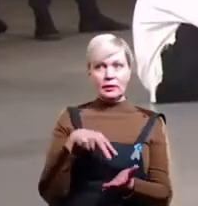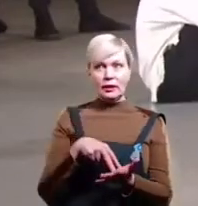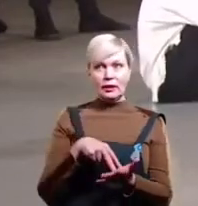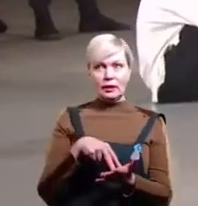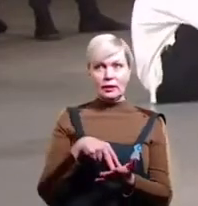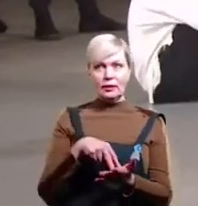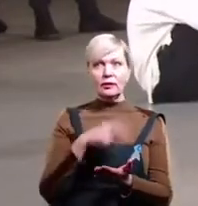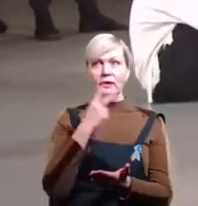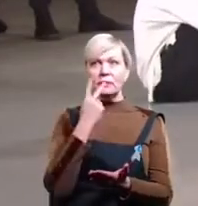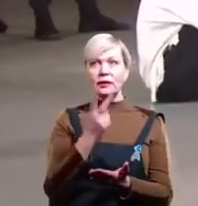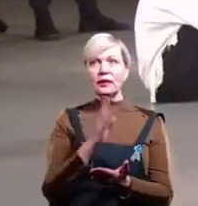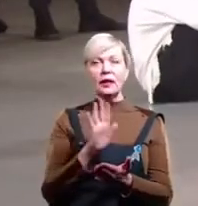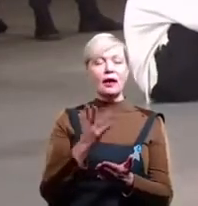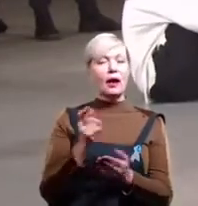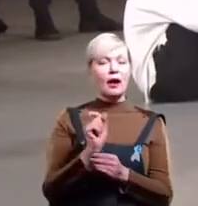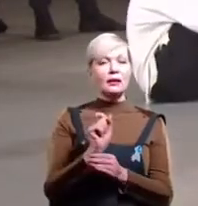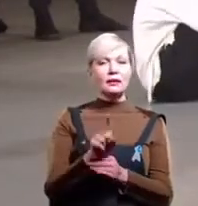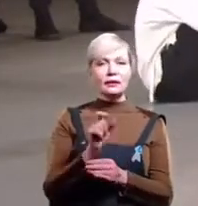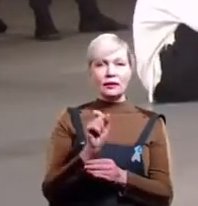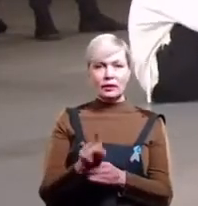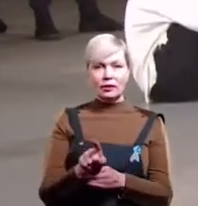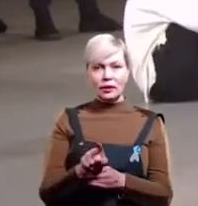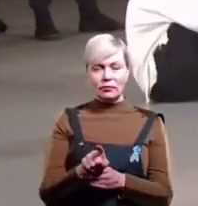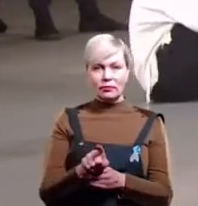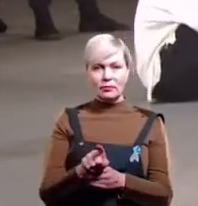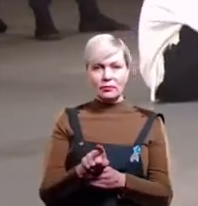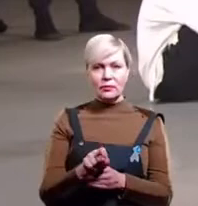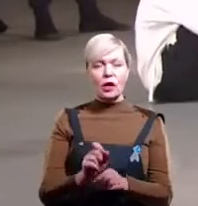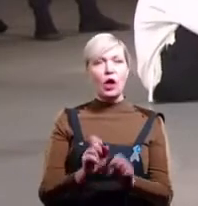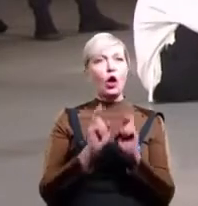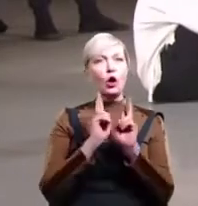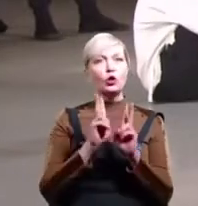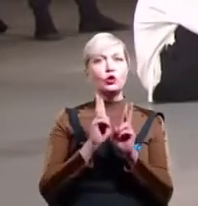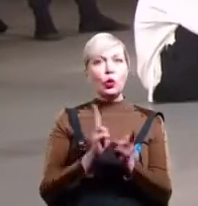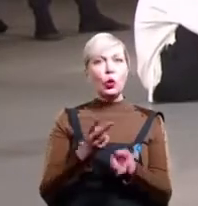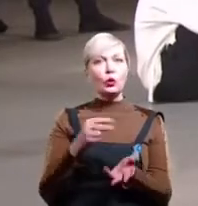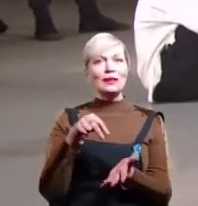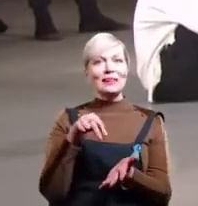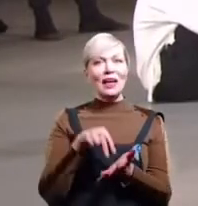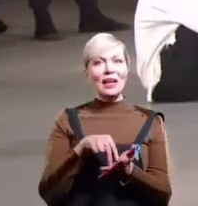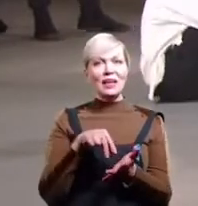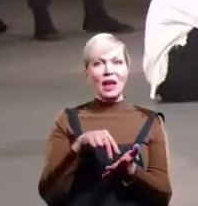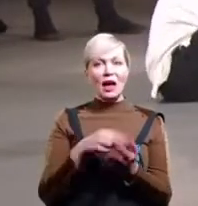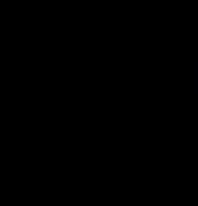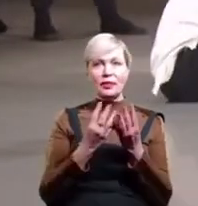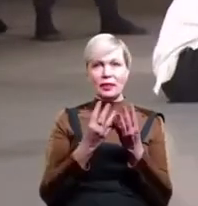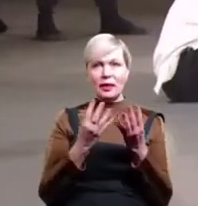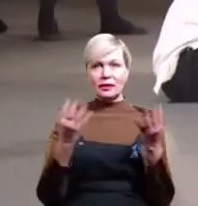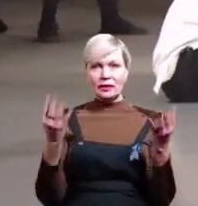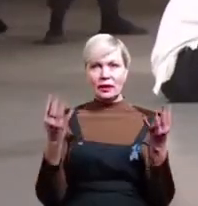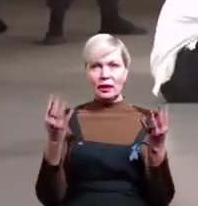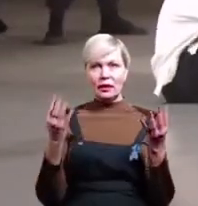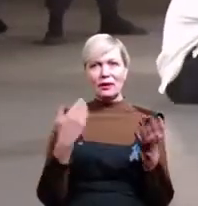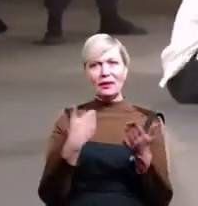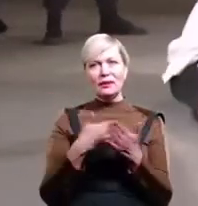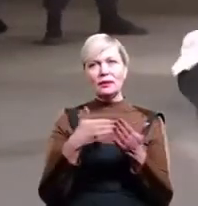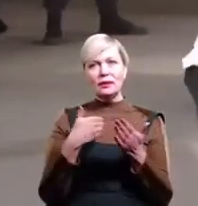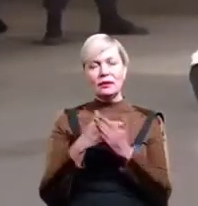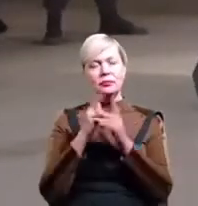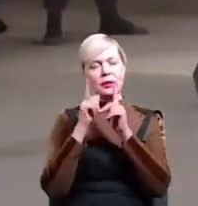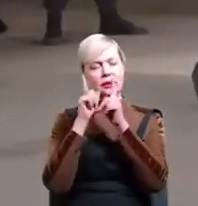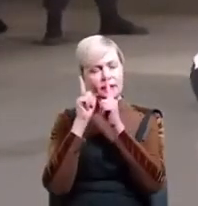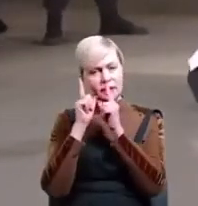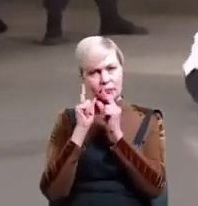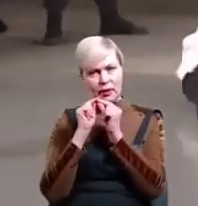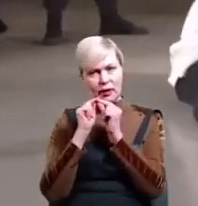Смотрите, какая задача. Те, кто стоят на сцене, они типа спят. Да? И